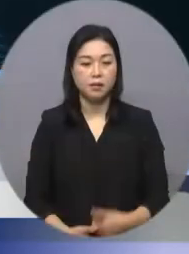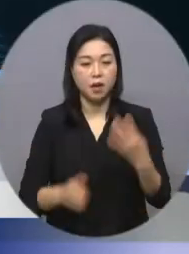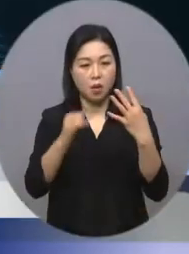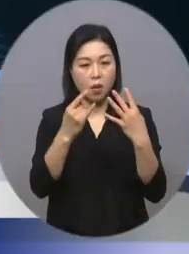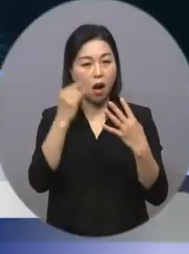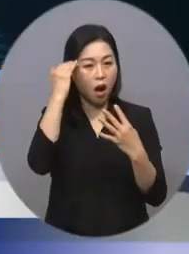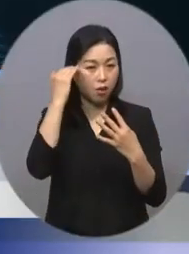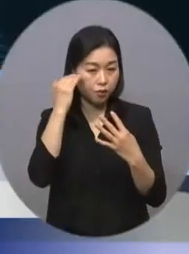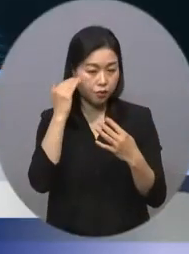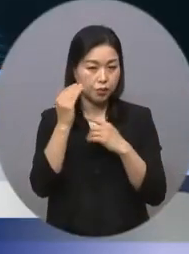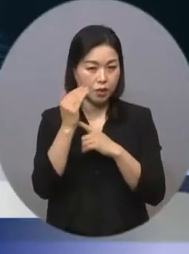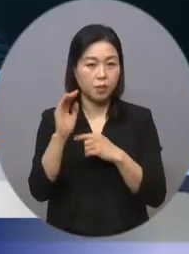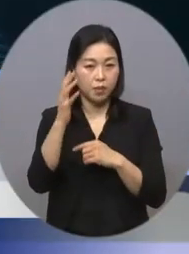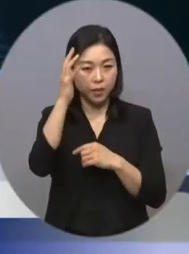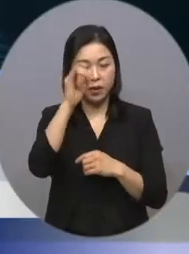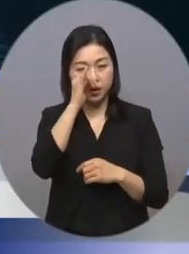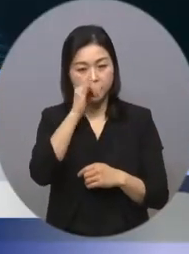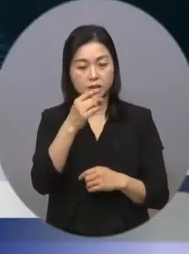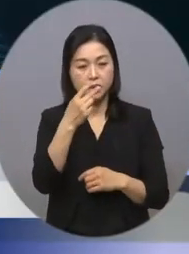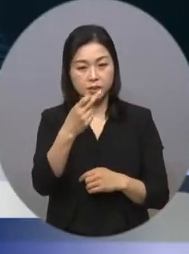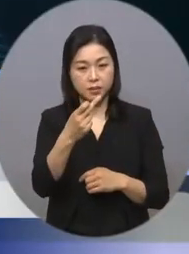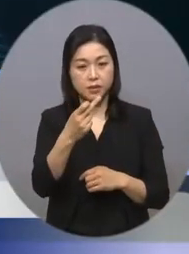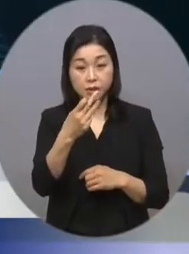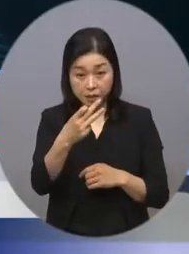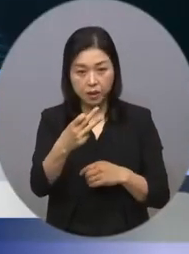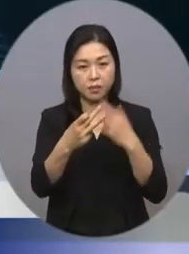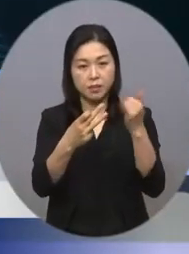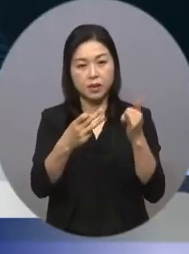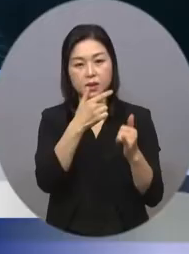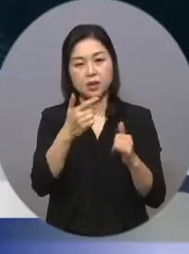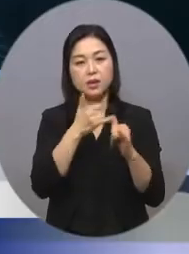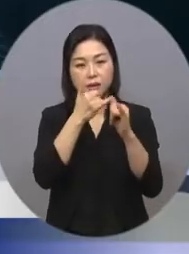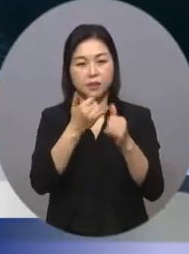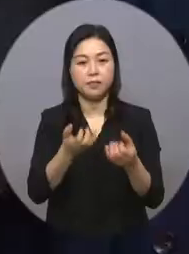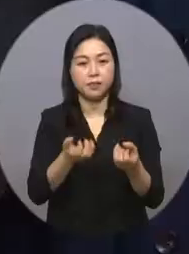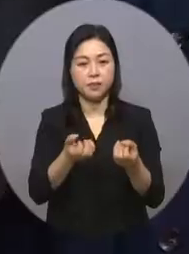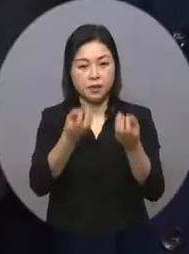제4회 대한민국을 빛낸 13인 대상 시상식이 열렸습니다.